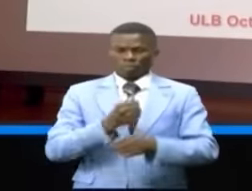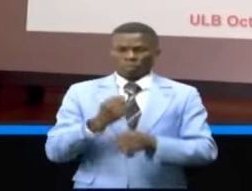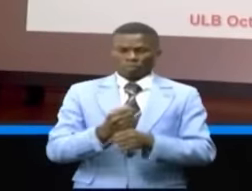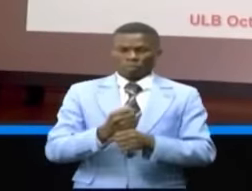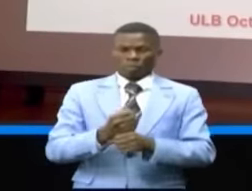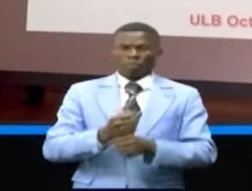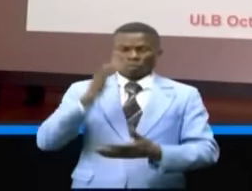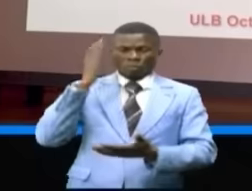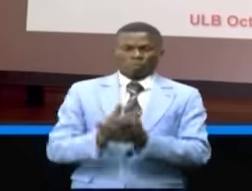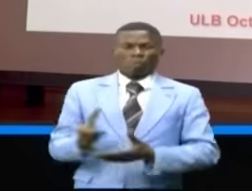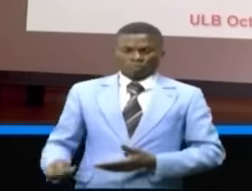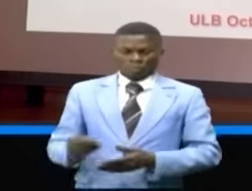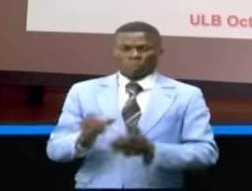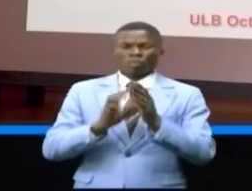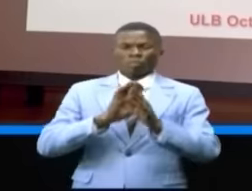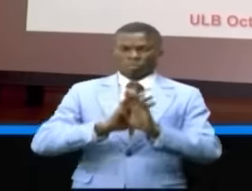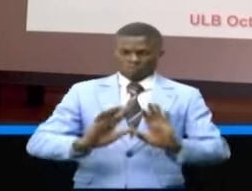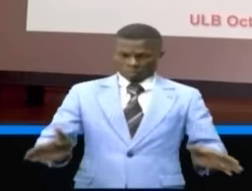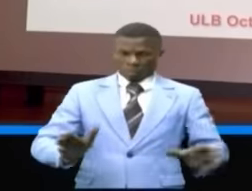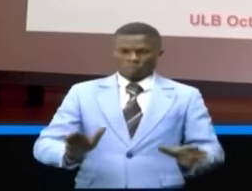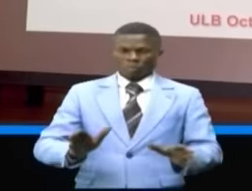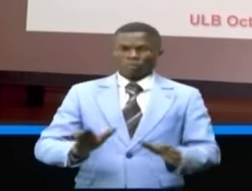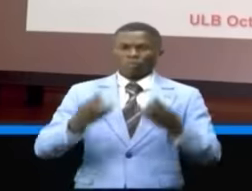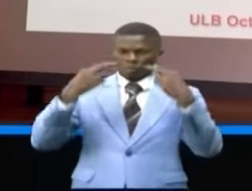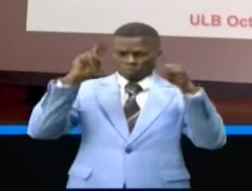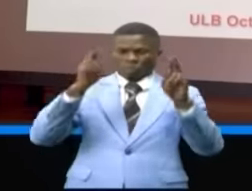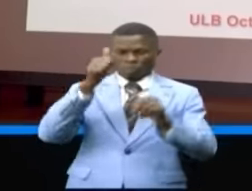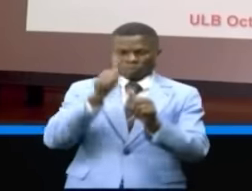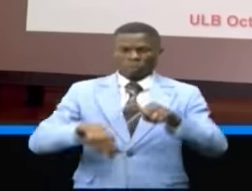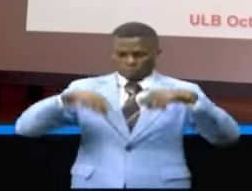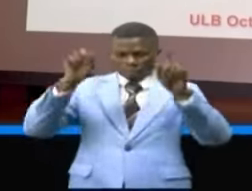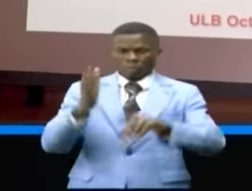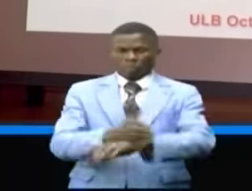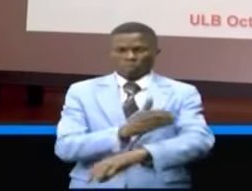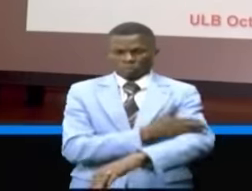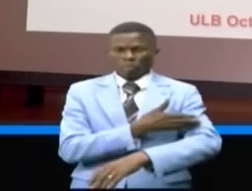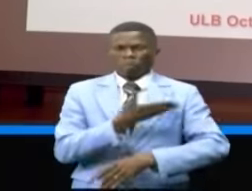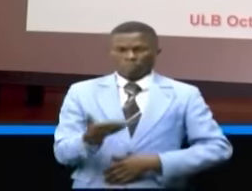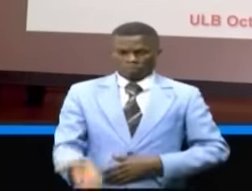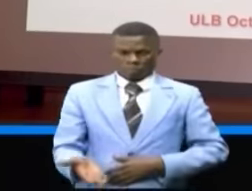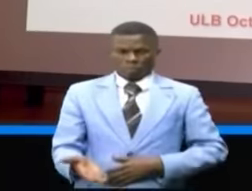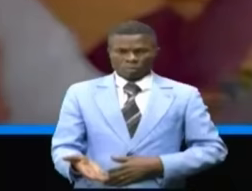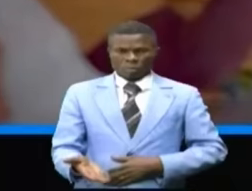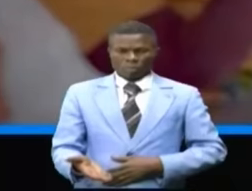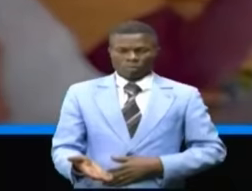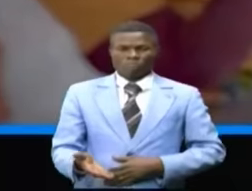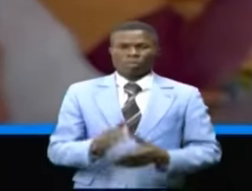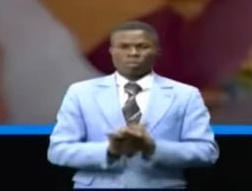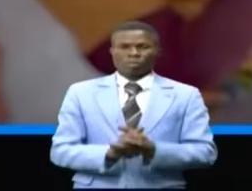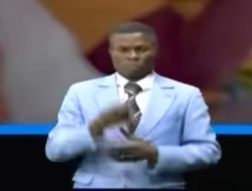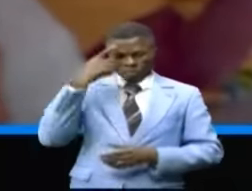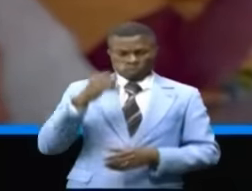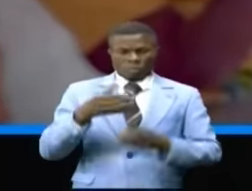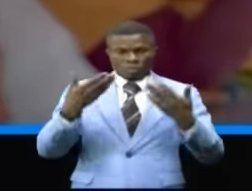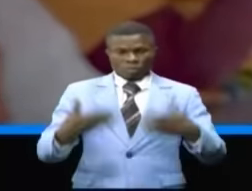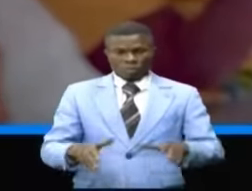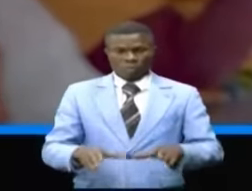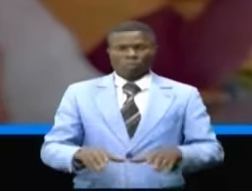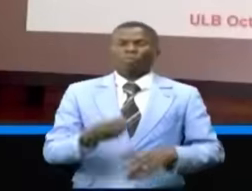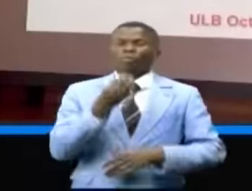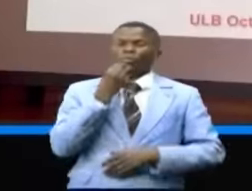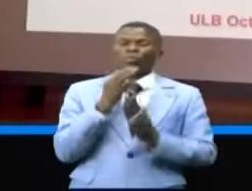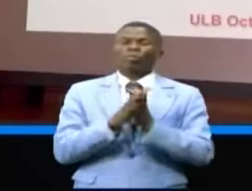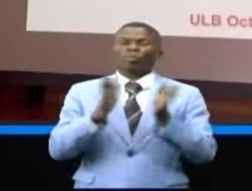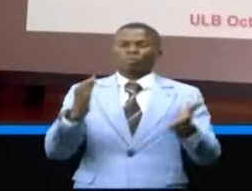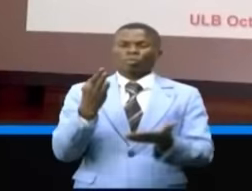lutte contre la corruption pourra chaque année faire petit à petit un pas. Pour conclure, Jules